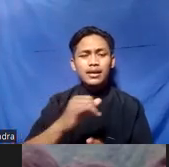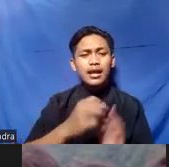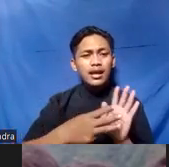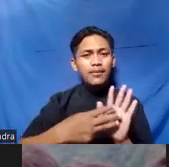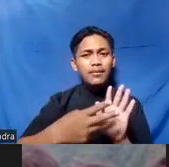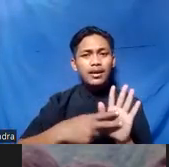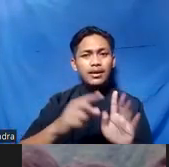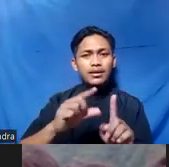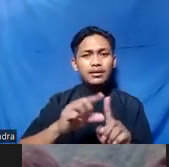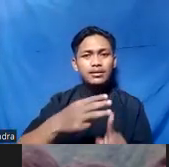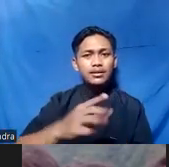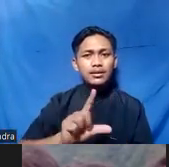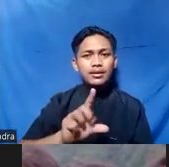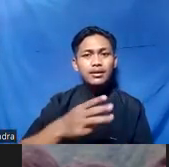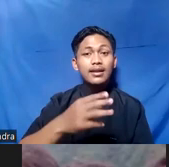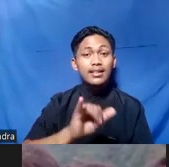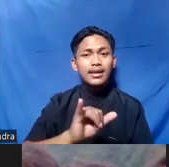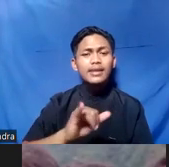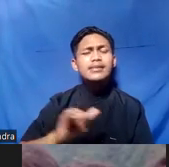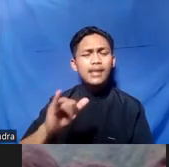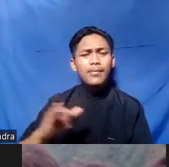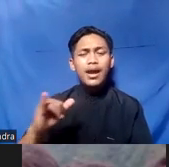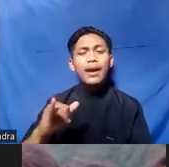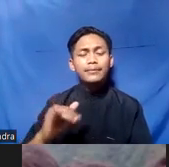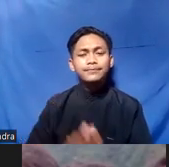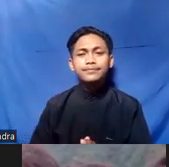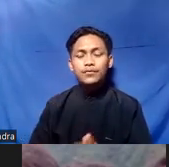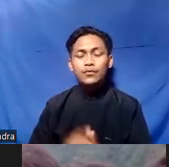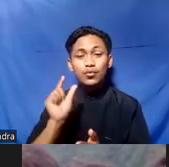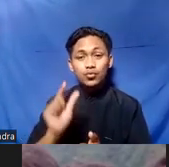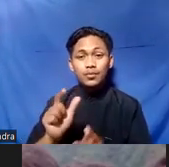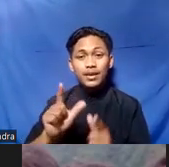detailnya saya coba akan mempraktekkan ya